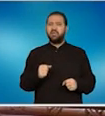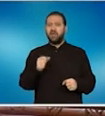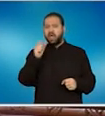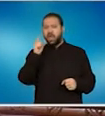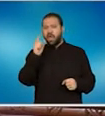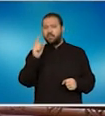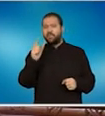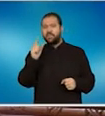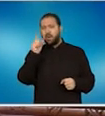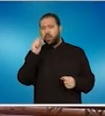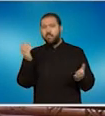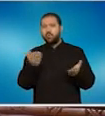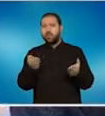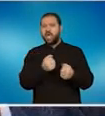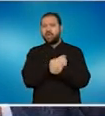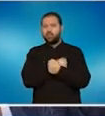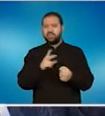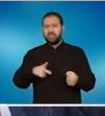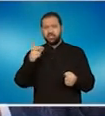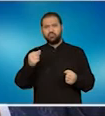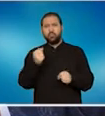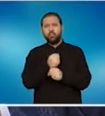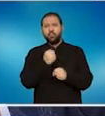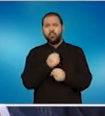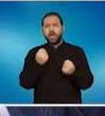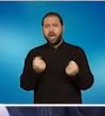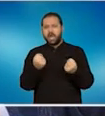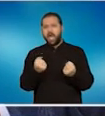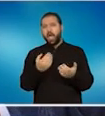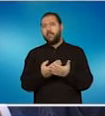Desigur, da. E o muncă duhovnicească teribilă, pentru că Părintele